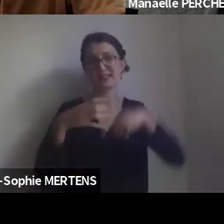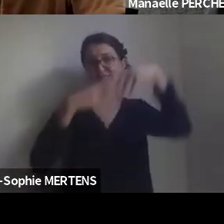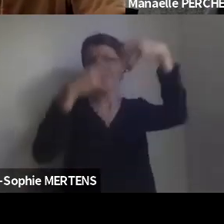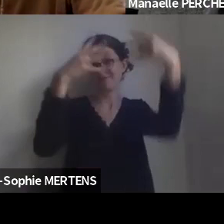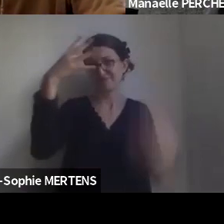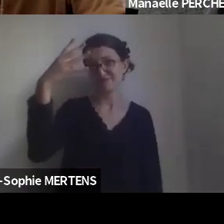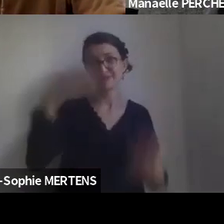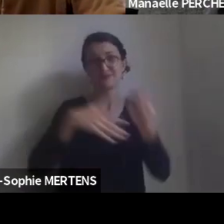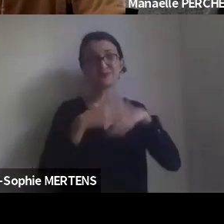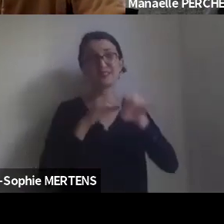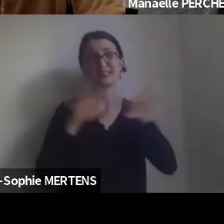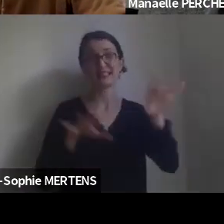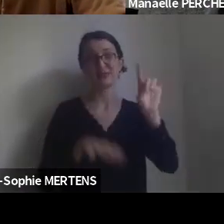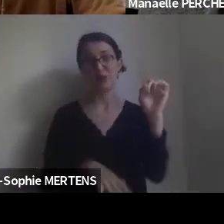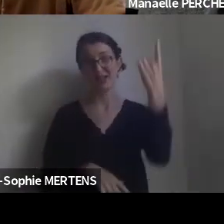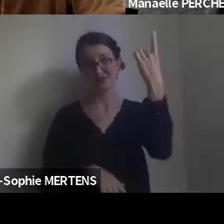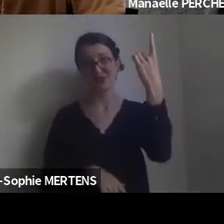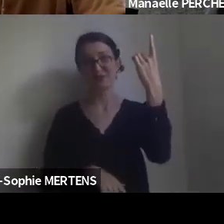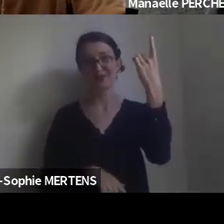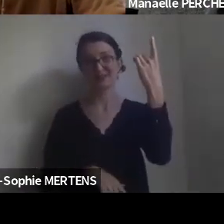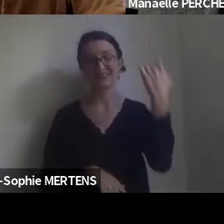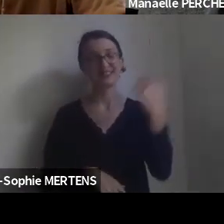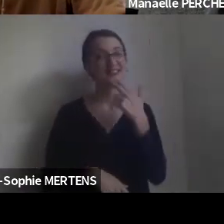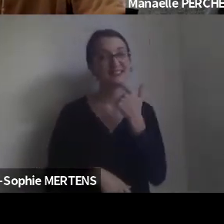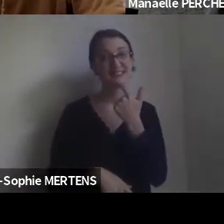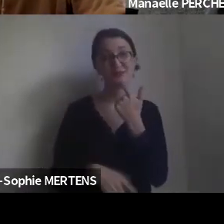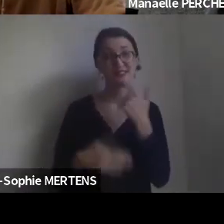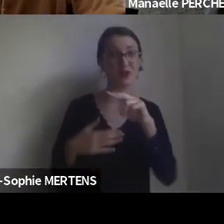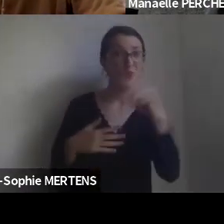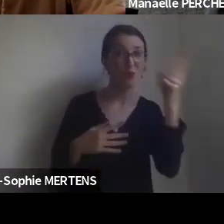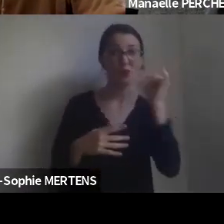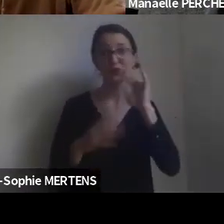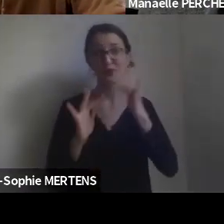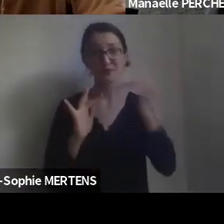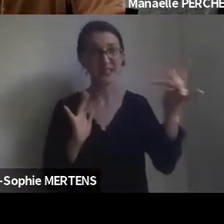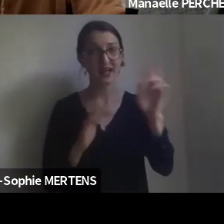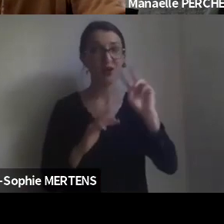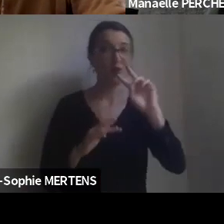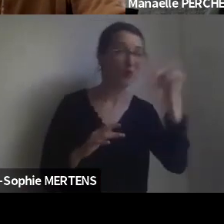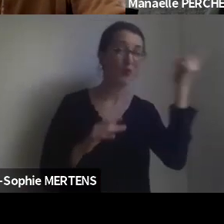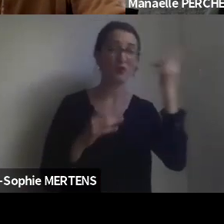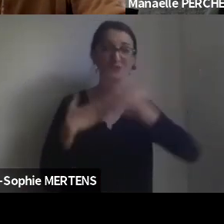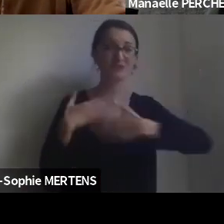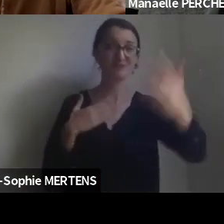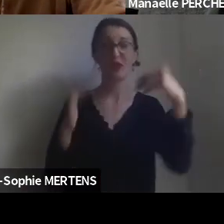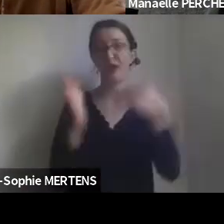de retour d'expérience à vous partager. Je pense qu'on montrera d'autres webinaires avec d'autres retours d'expérience là-dessus parce qu'on suit sur les